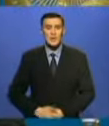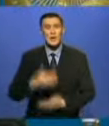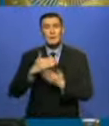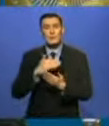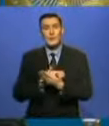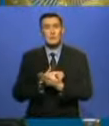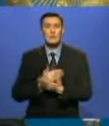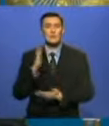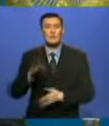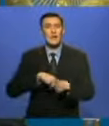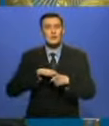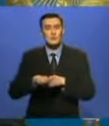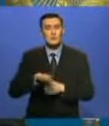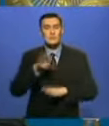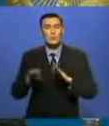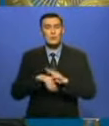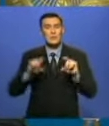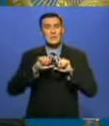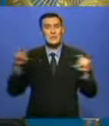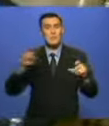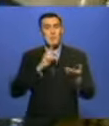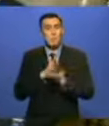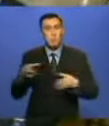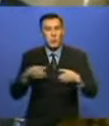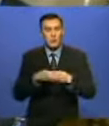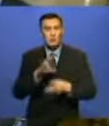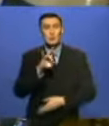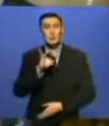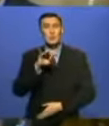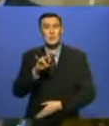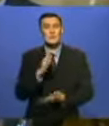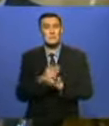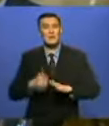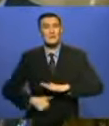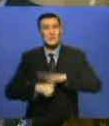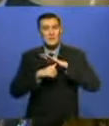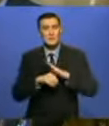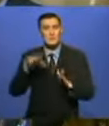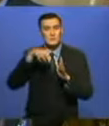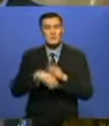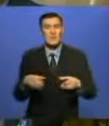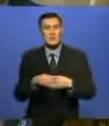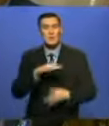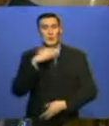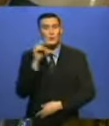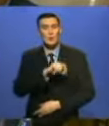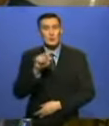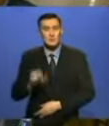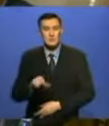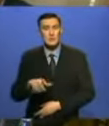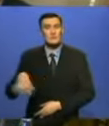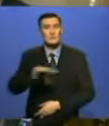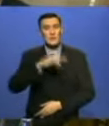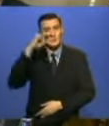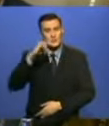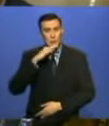Программа «Нурлы-Жол» будет реализовываться под эгидой партии, поскольку Нур-Отан имеет авторитет и в ее рядах состоит много людей по всей стране.